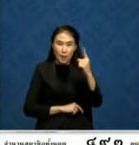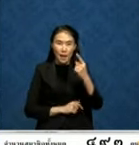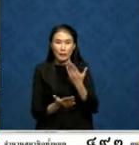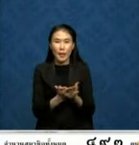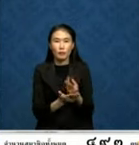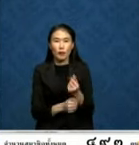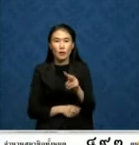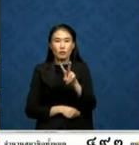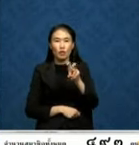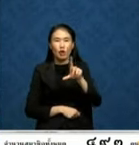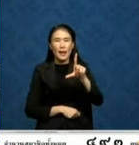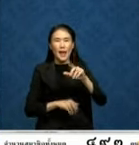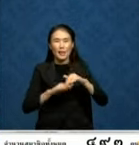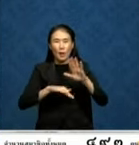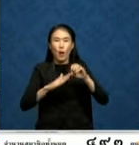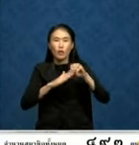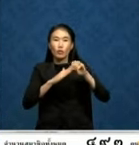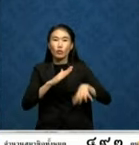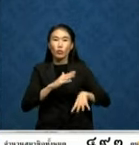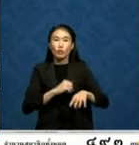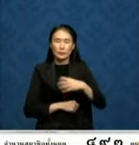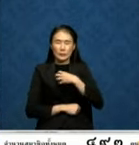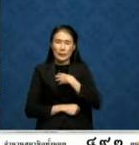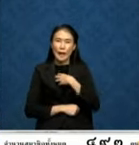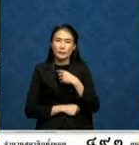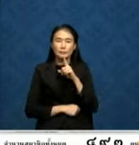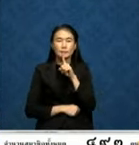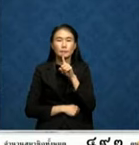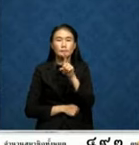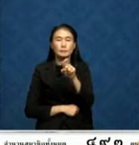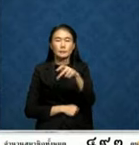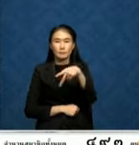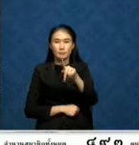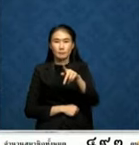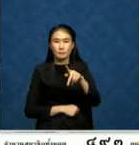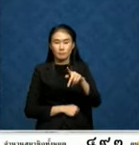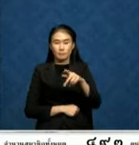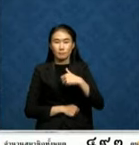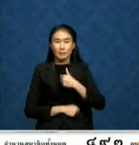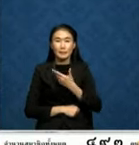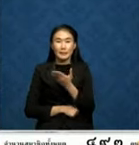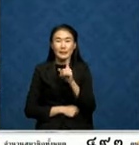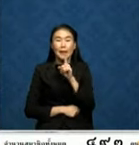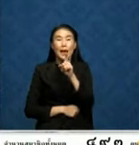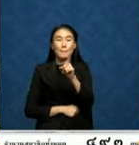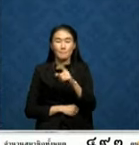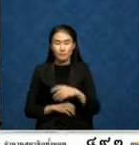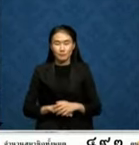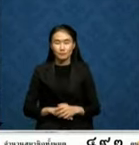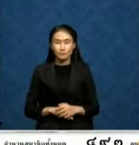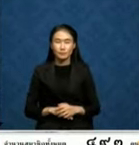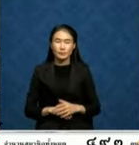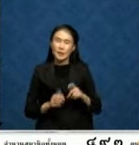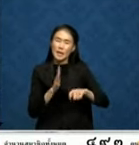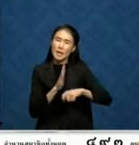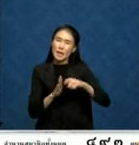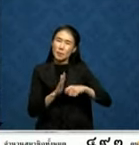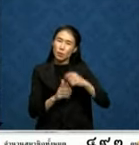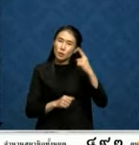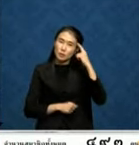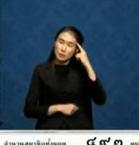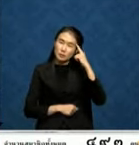ก็เหมือนไม่ผ่านก็เลยอยากจะสอบถามนะครับท่านผู้ชี้แจงนะครับว่า เหตุใดนะครับถึ